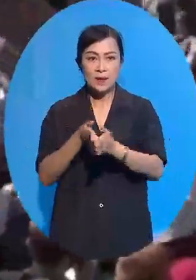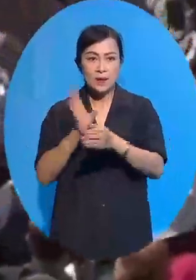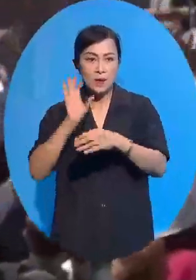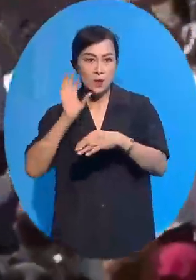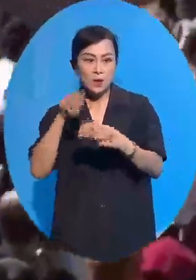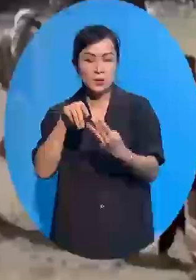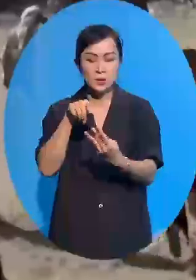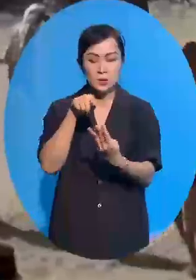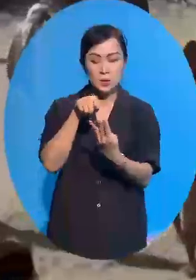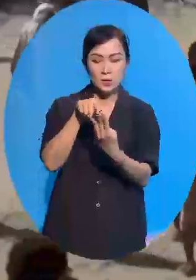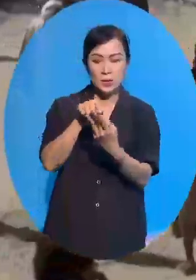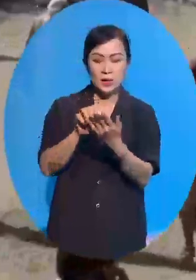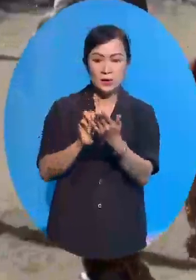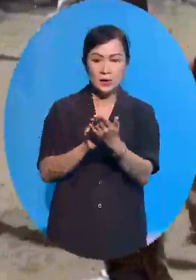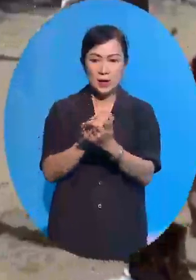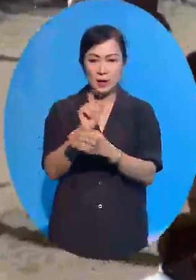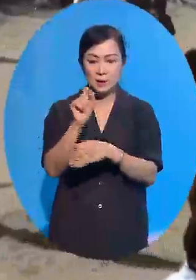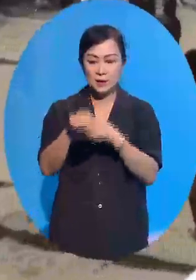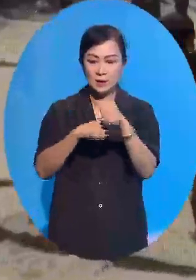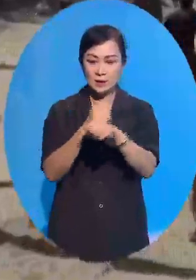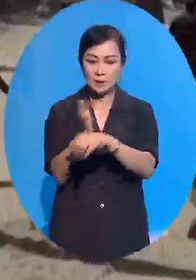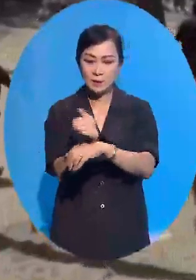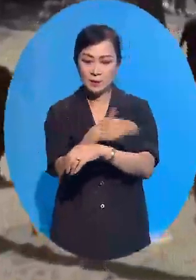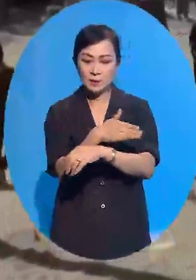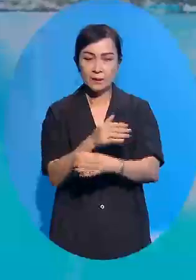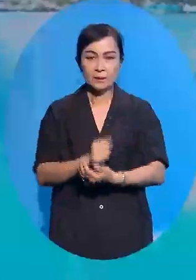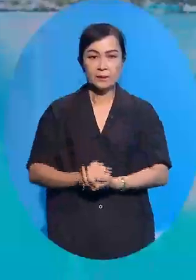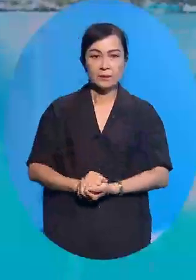Hiệp Quốc làm trung gian từ tháng 10 năm ngoái.